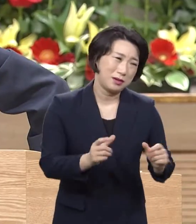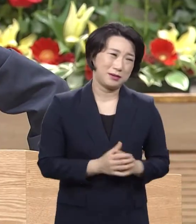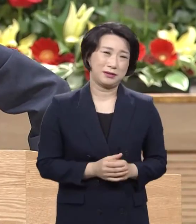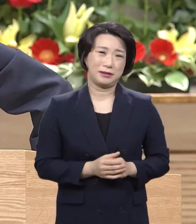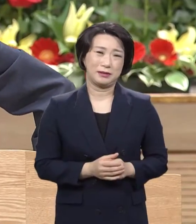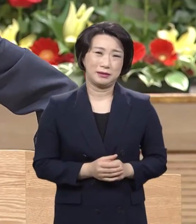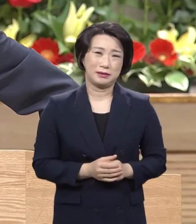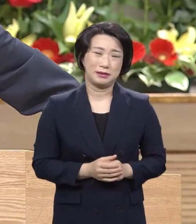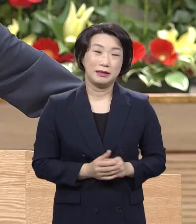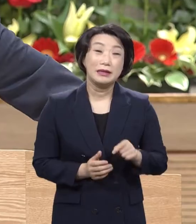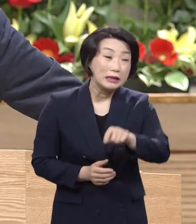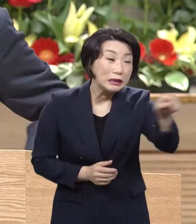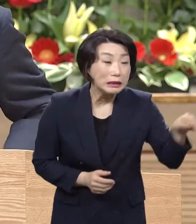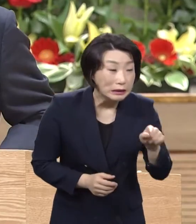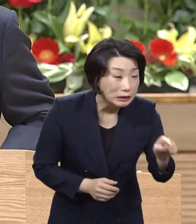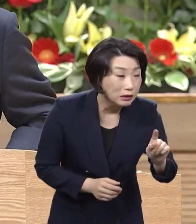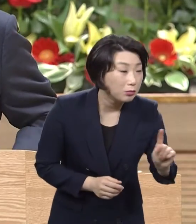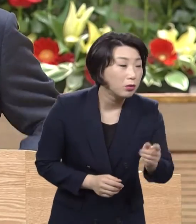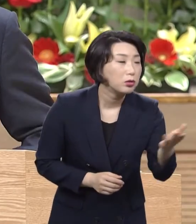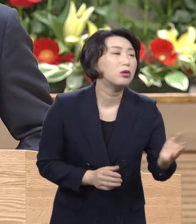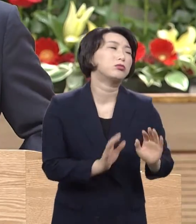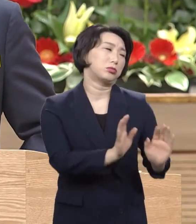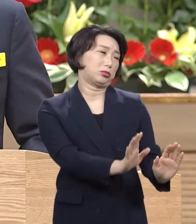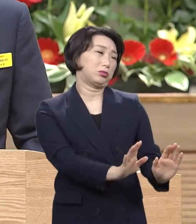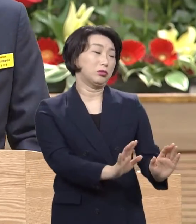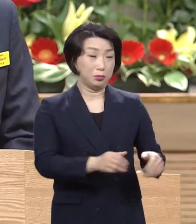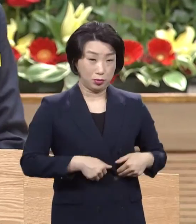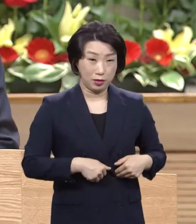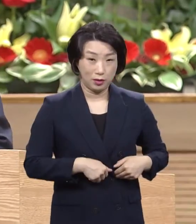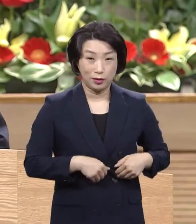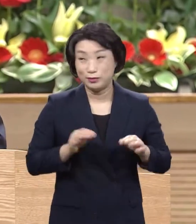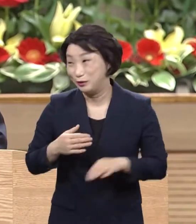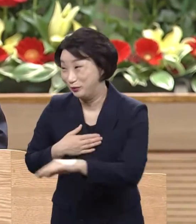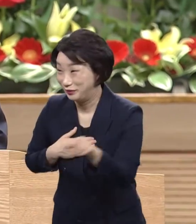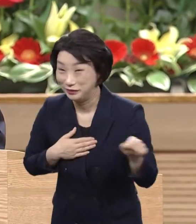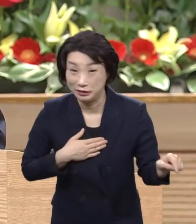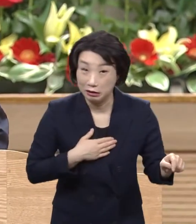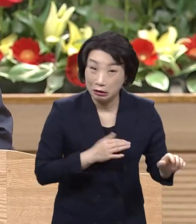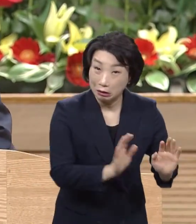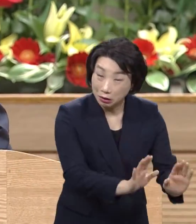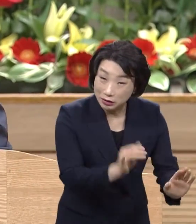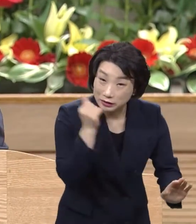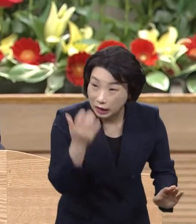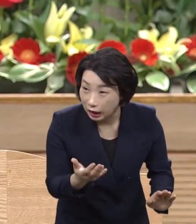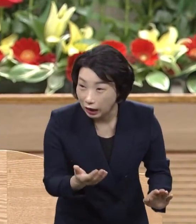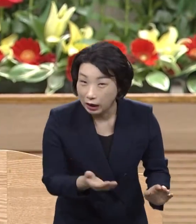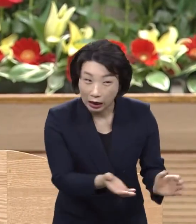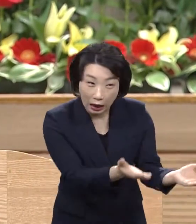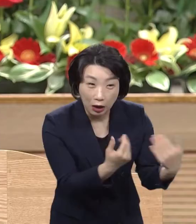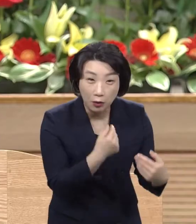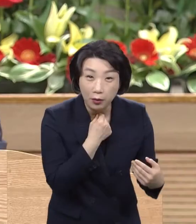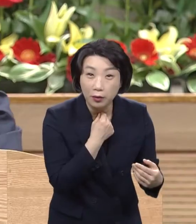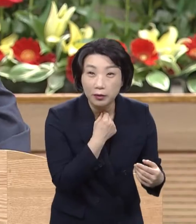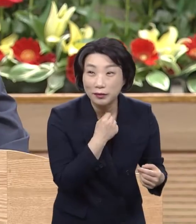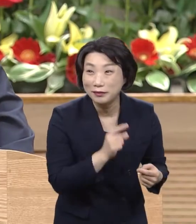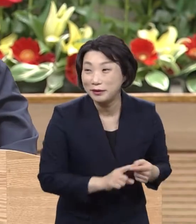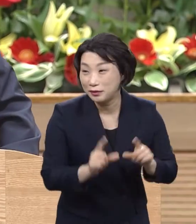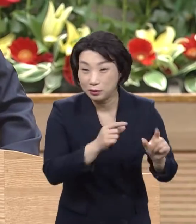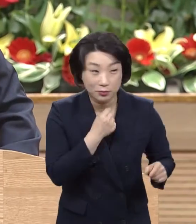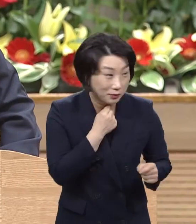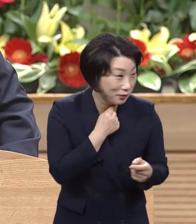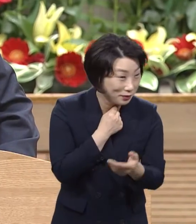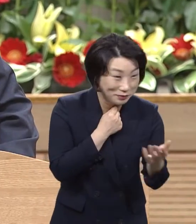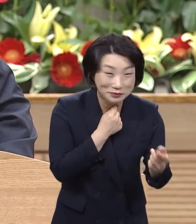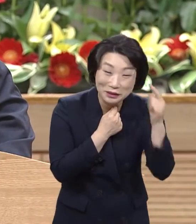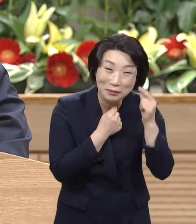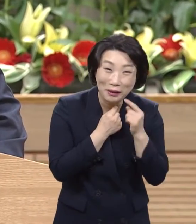경계한다. 이건 네가 경계 대상이다. 근데 우리는 경계 대상입니까? 아니면 육신대로 살아갑니까? 판단